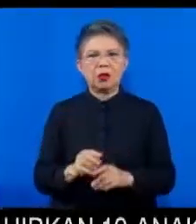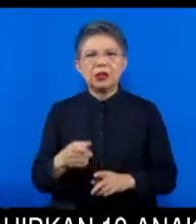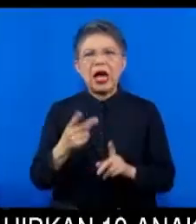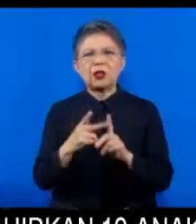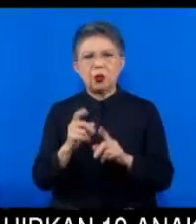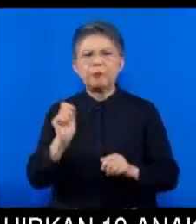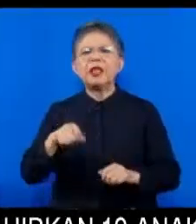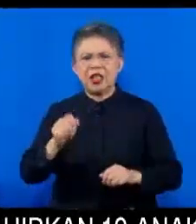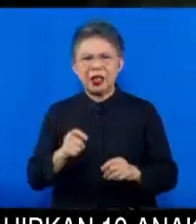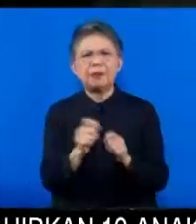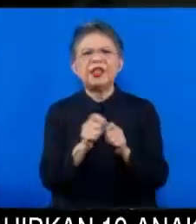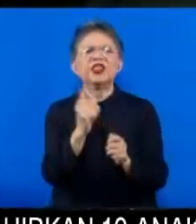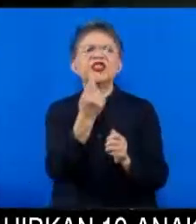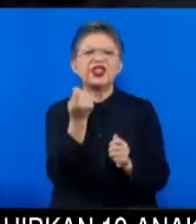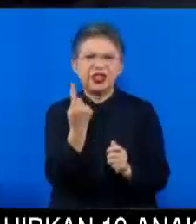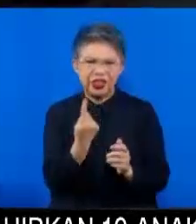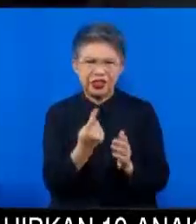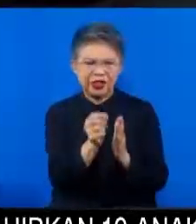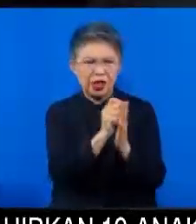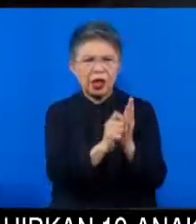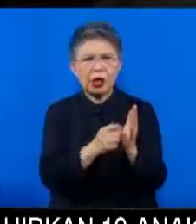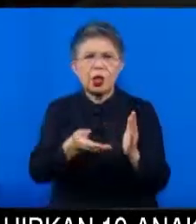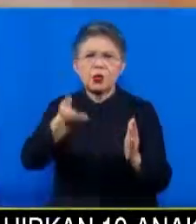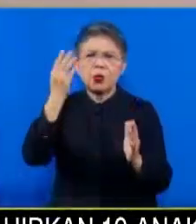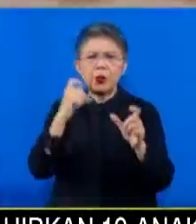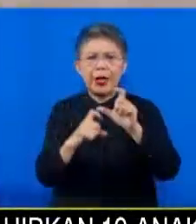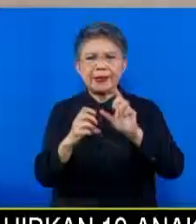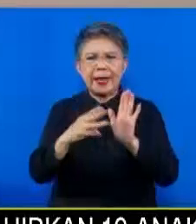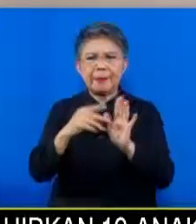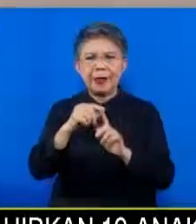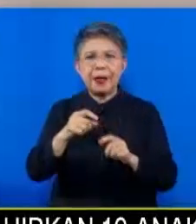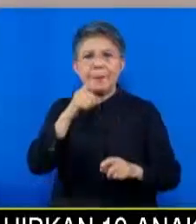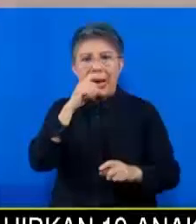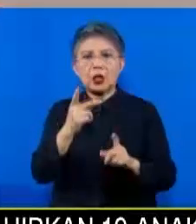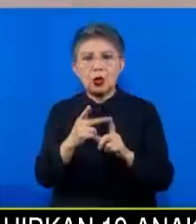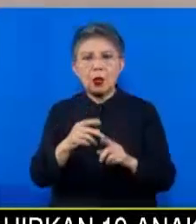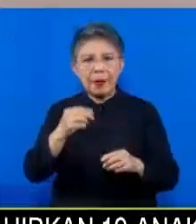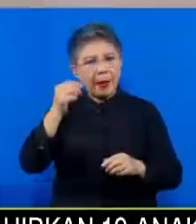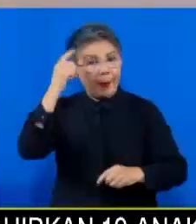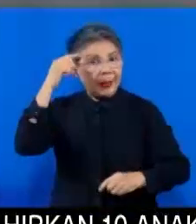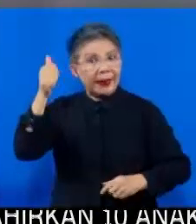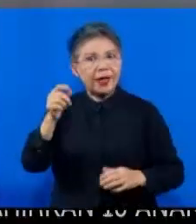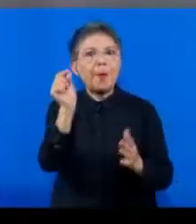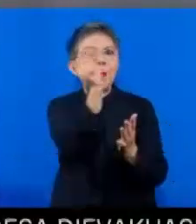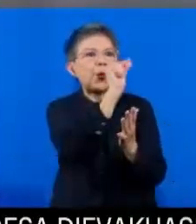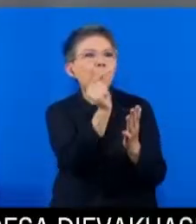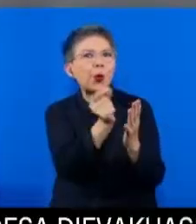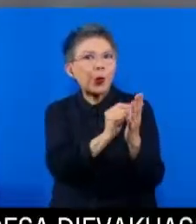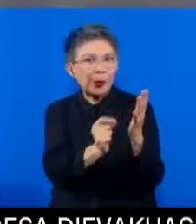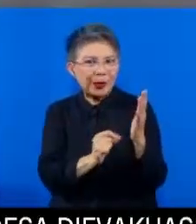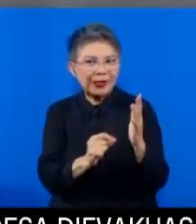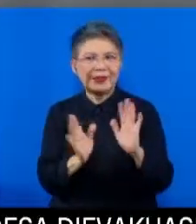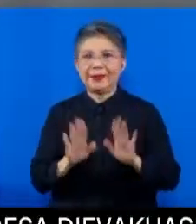bisa membuatnya sendiri, mengingat sejak di bangku SMP, Hartono sudah pandai melukis. Dari hasil